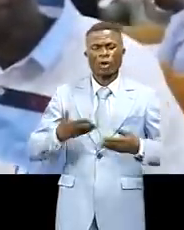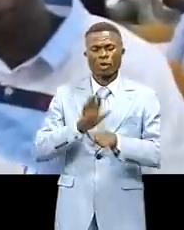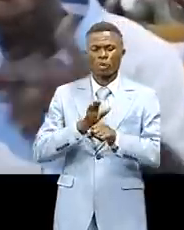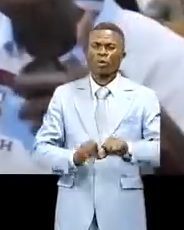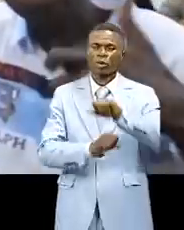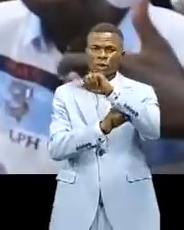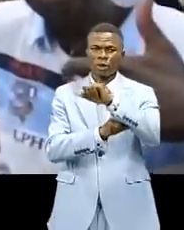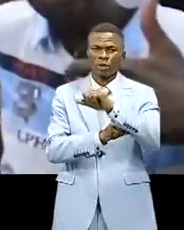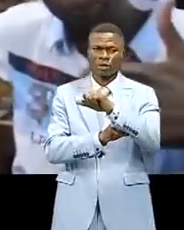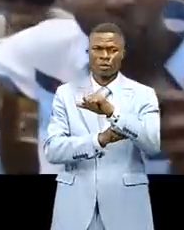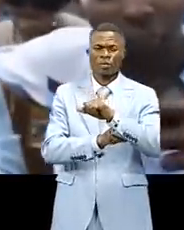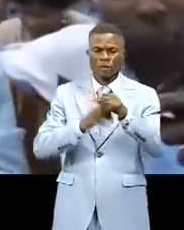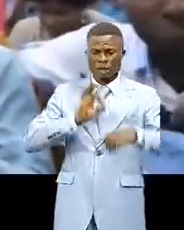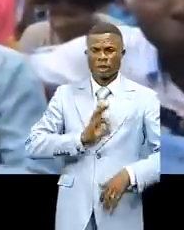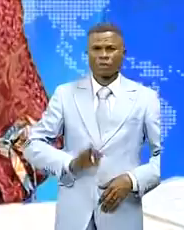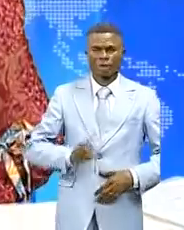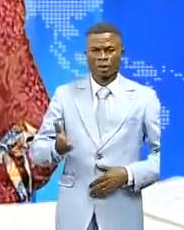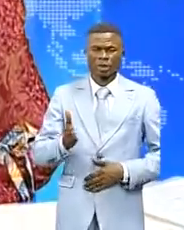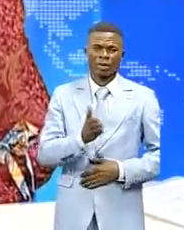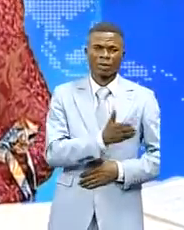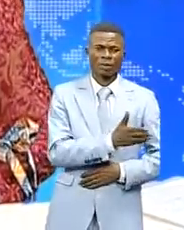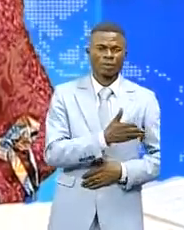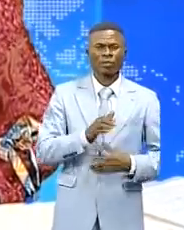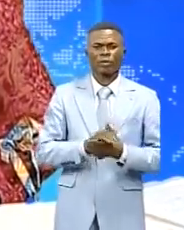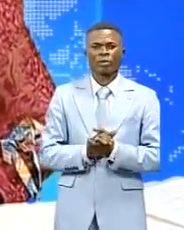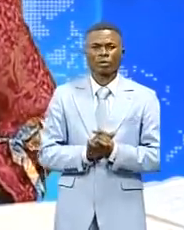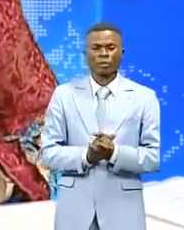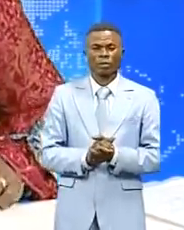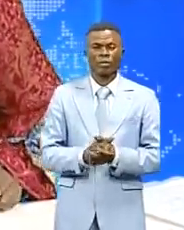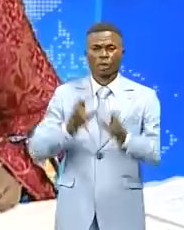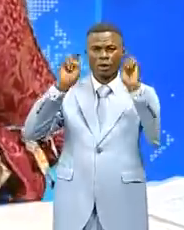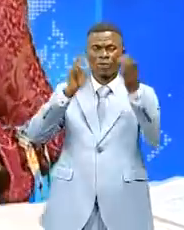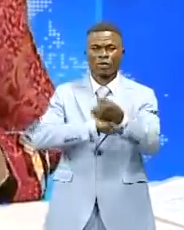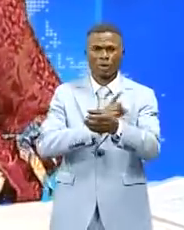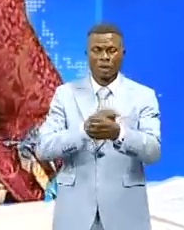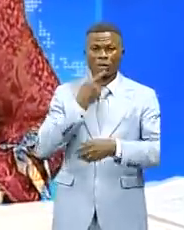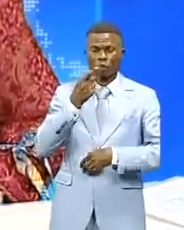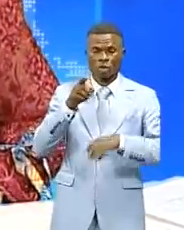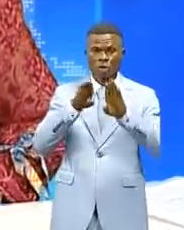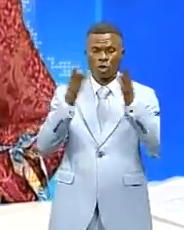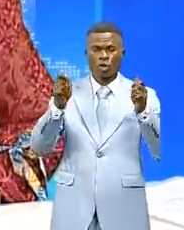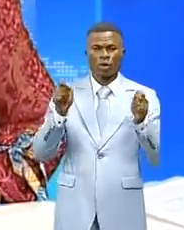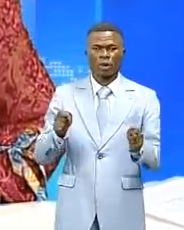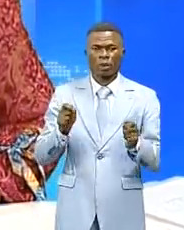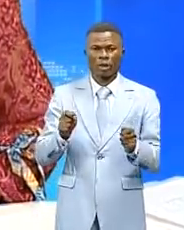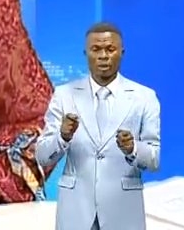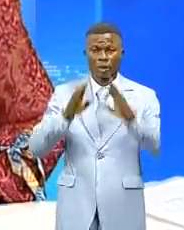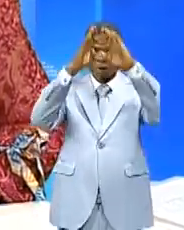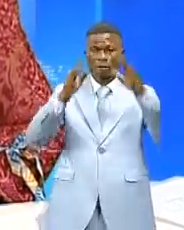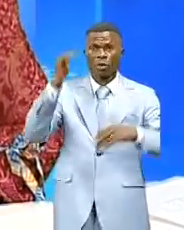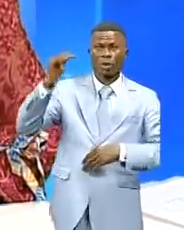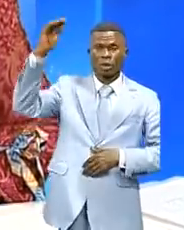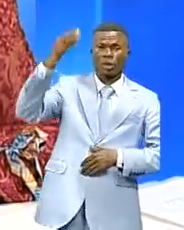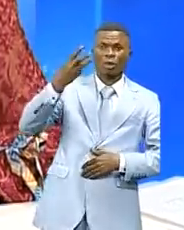du chef de l'état restons à goma où nous l'avons dit à l'ouverture de ce journal un immeuble de trois étages